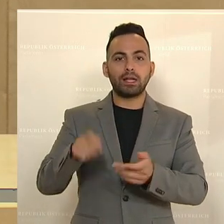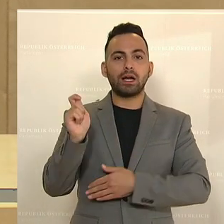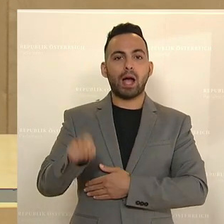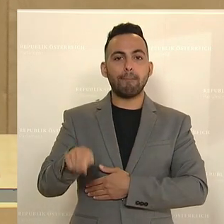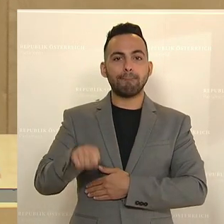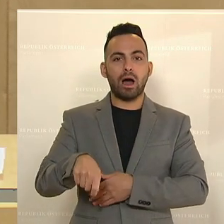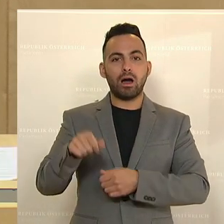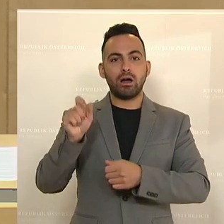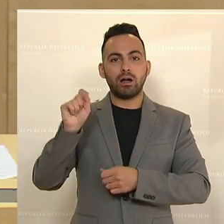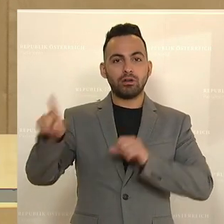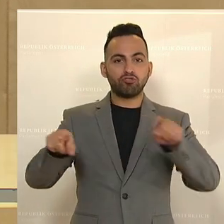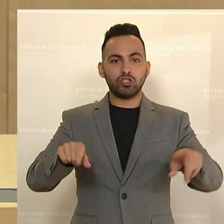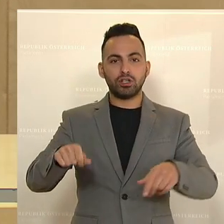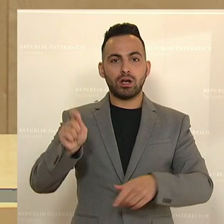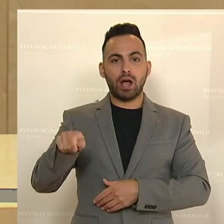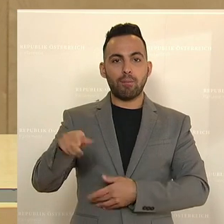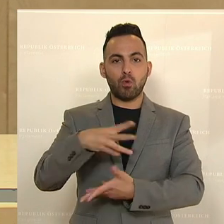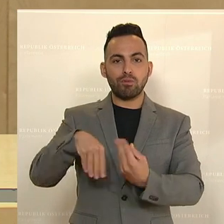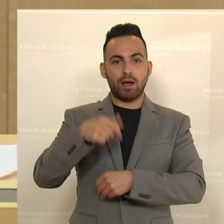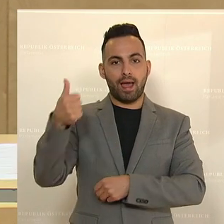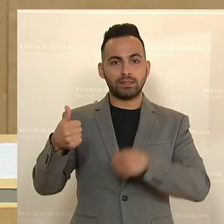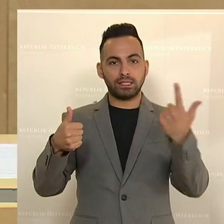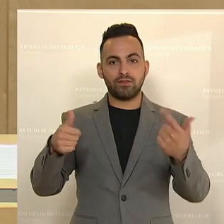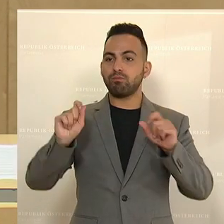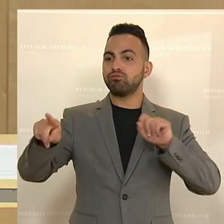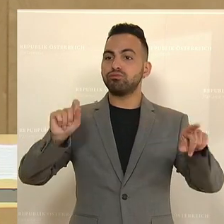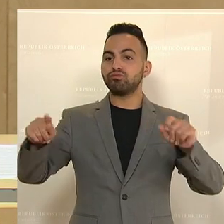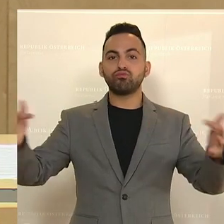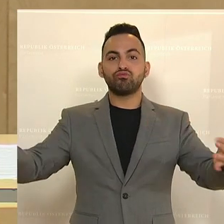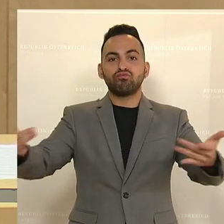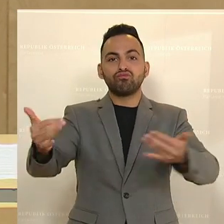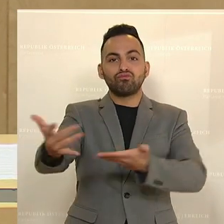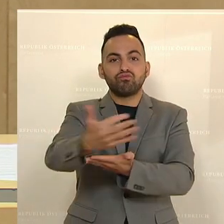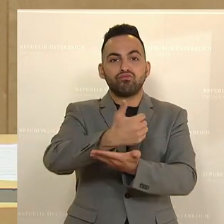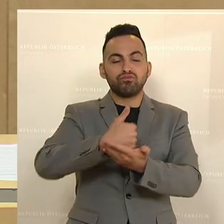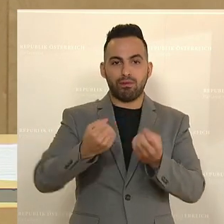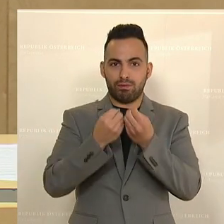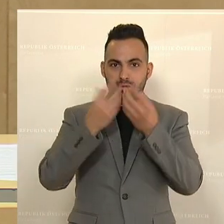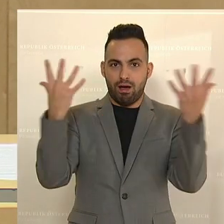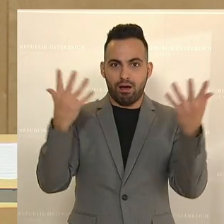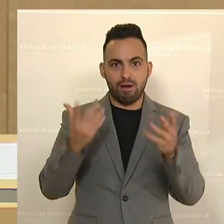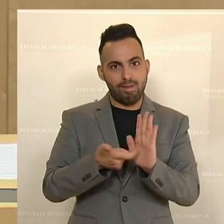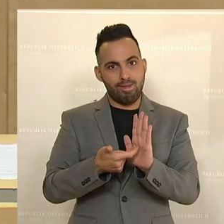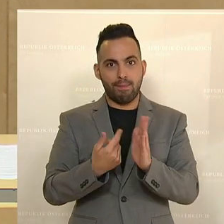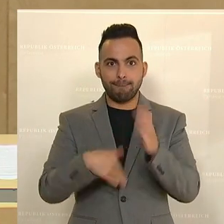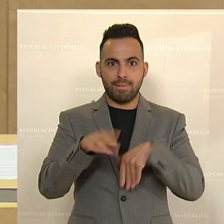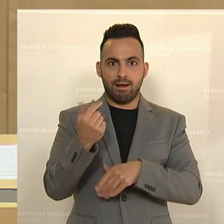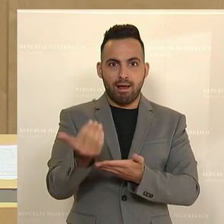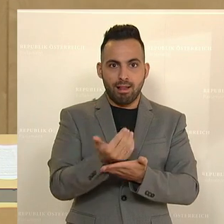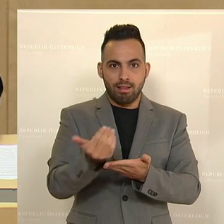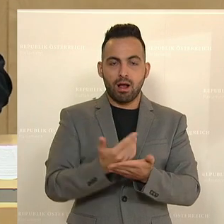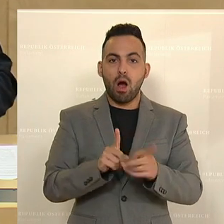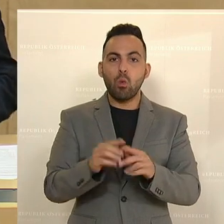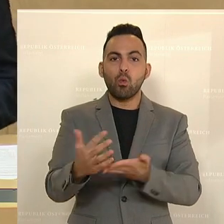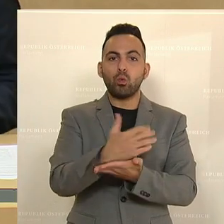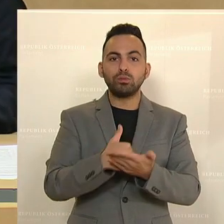Kammerumlage 1, Kammerumlage 2, jeweils auf den entsprechenden Einnahmen oder auf den entsprechenden